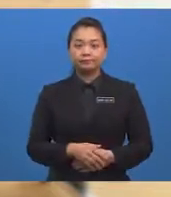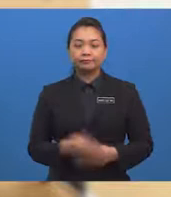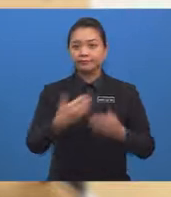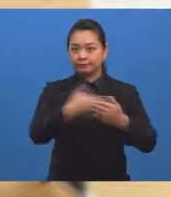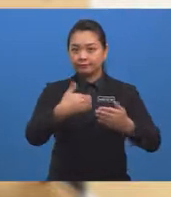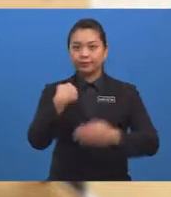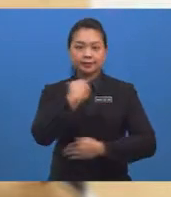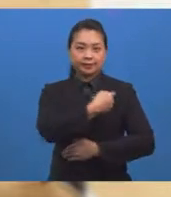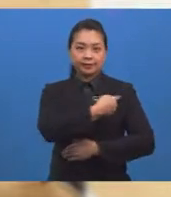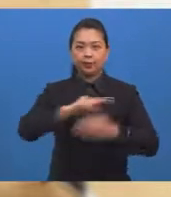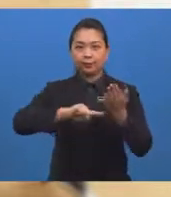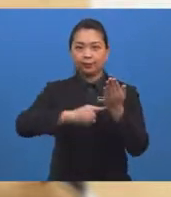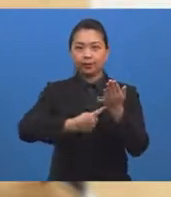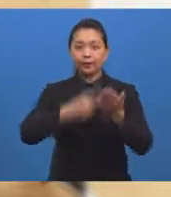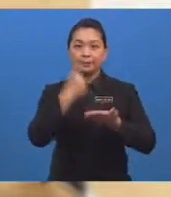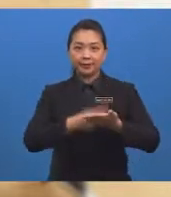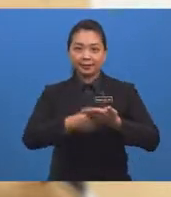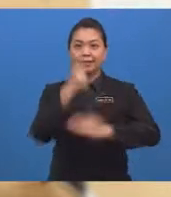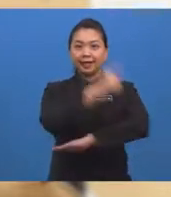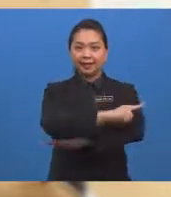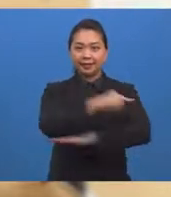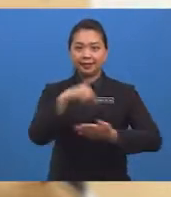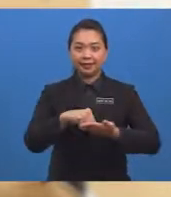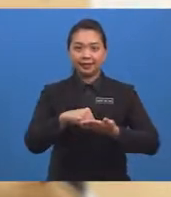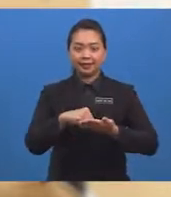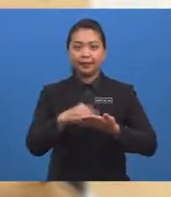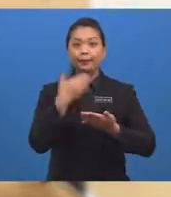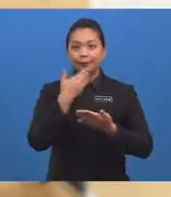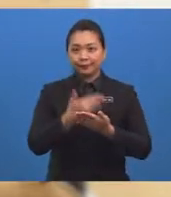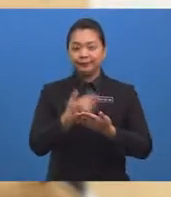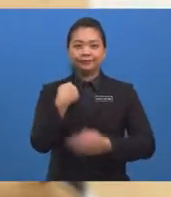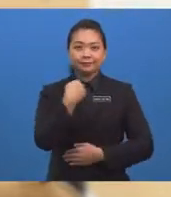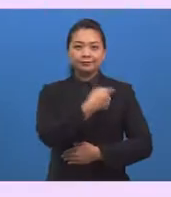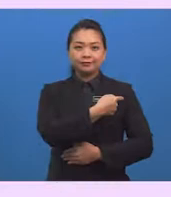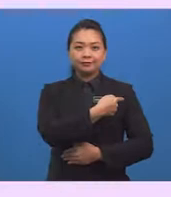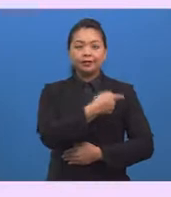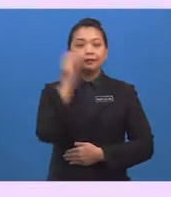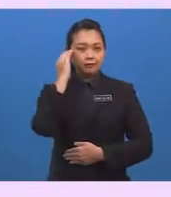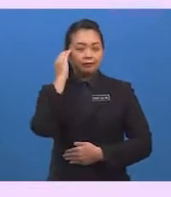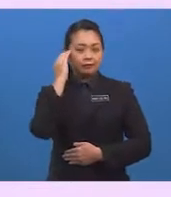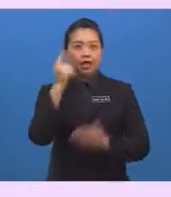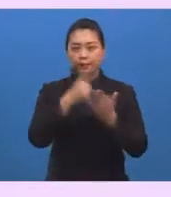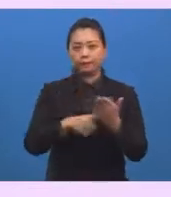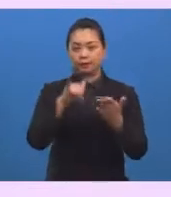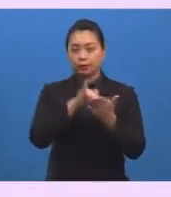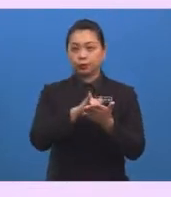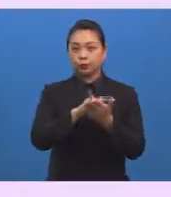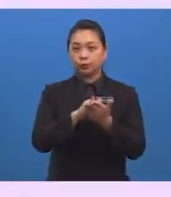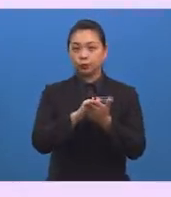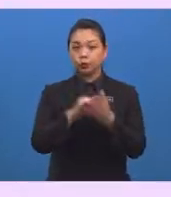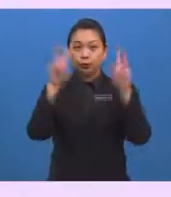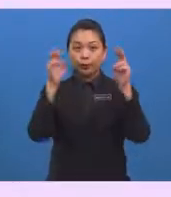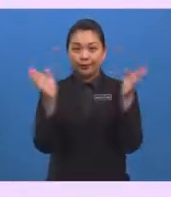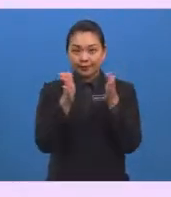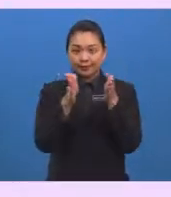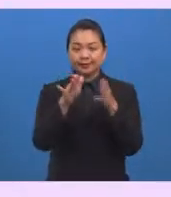sebelum memulakan perbincangan kita pada hari ini, eloklah rasanya pelajar tahu apakah skop-skop atau subtopik